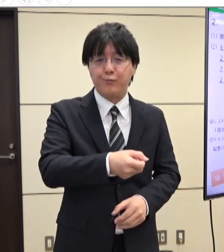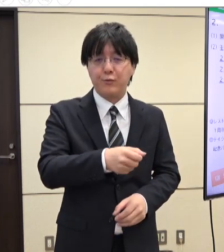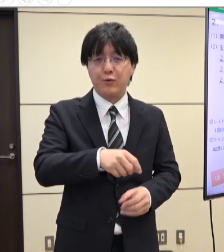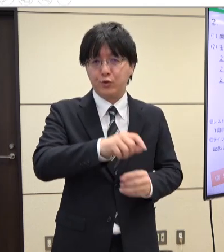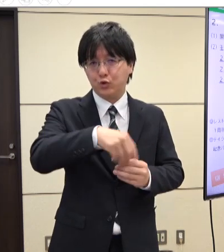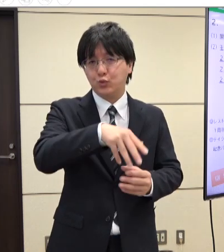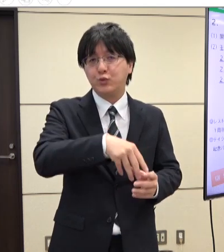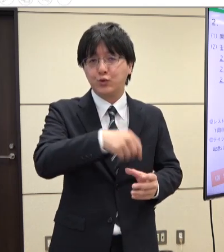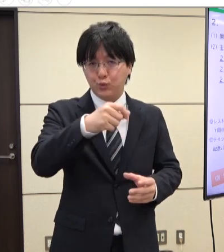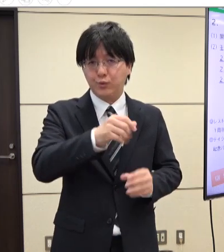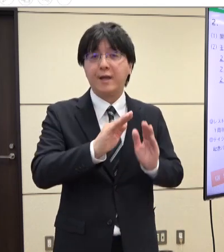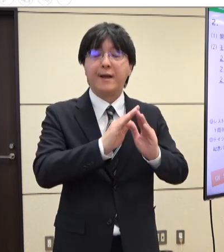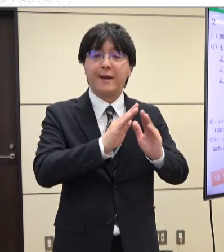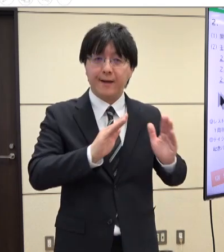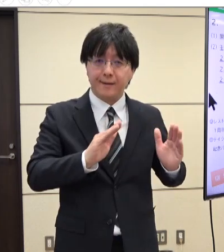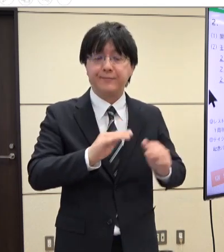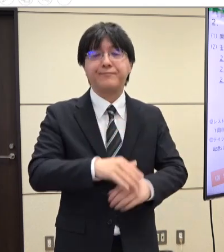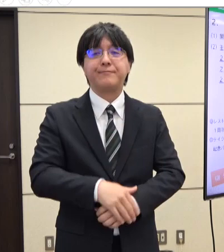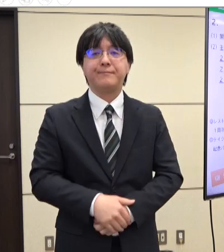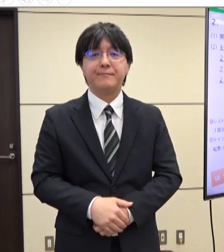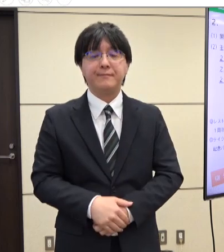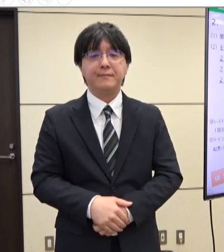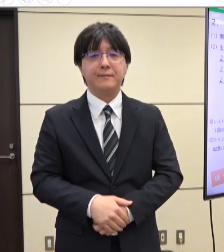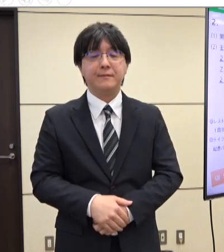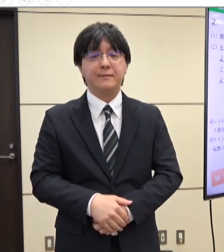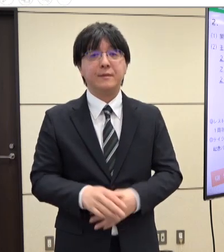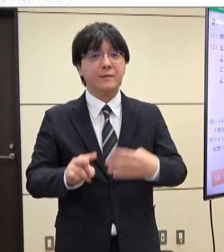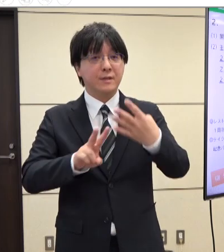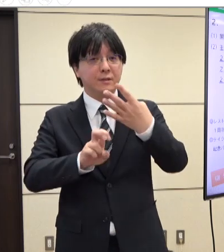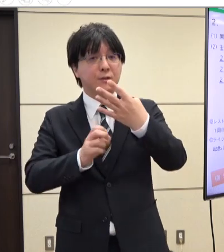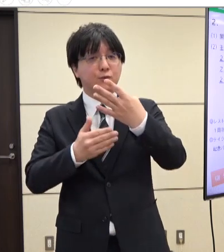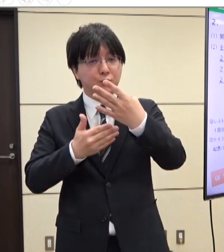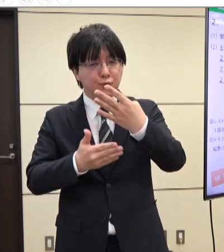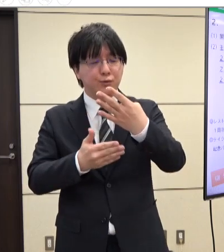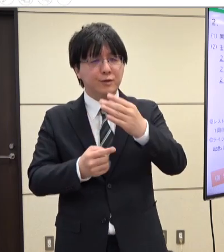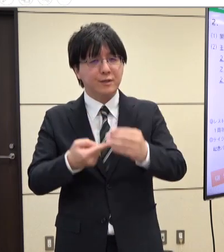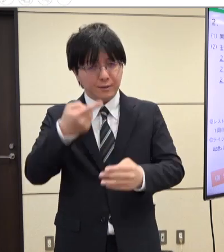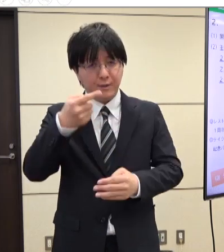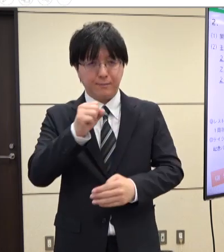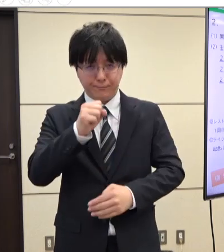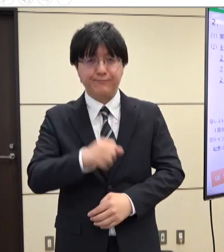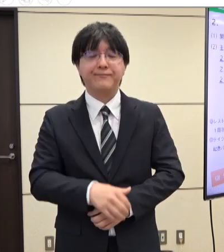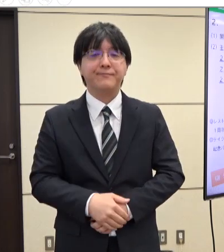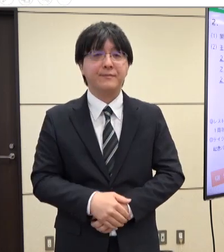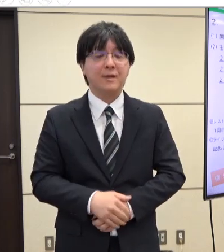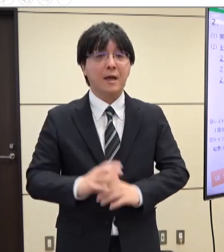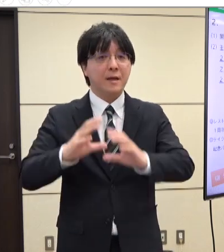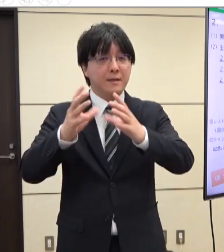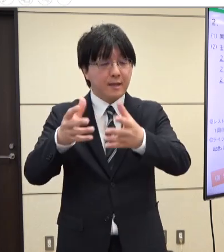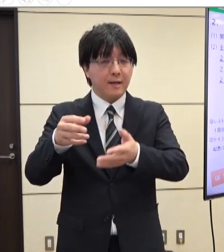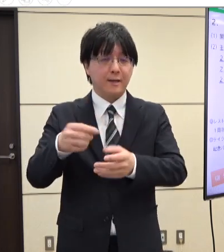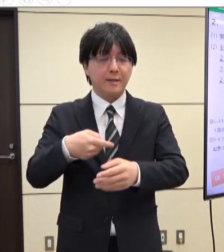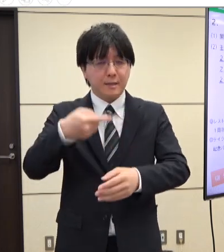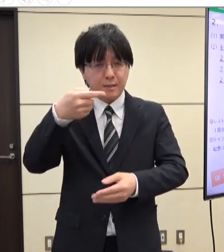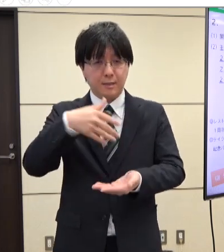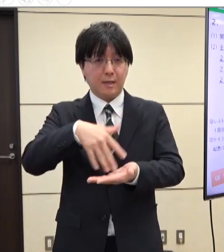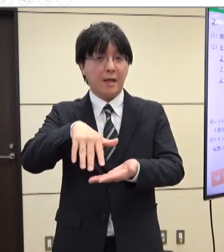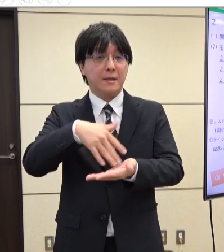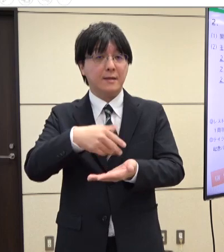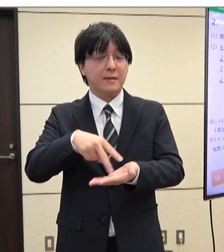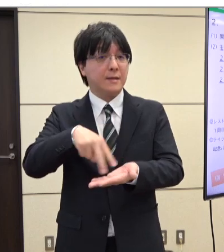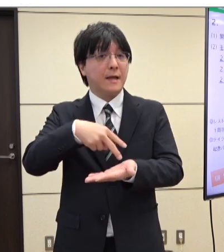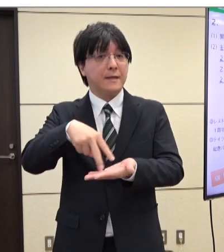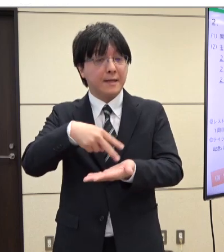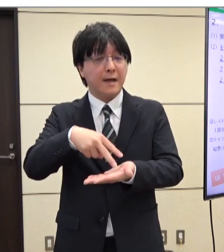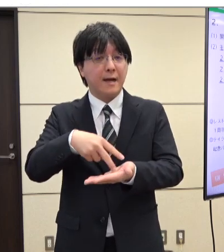福袋販売、そしてメインは29日でありまして、世界一のダンサーである一条美優さんの